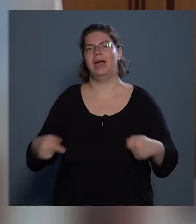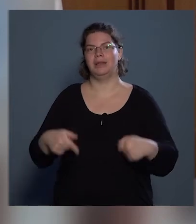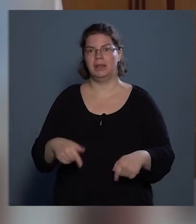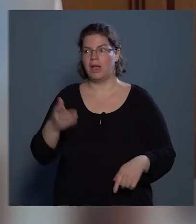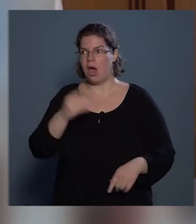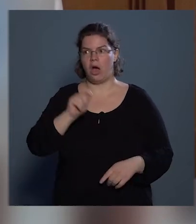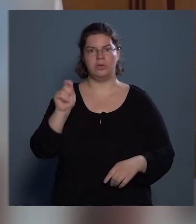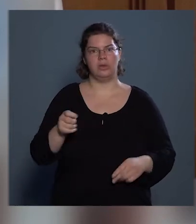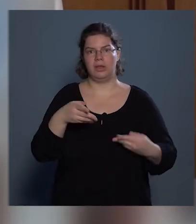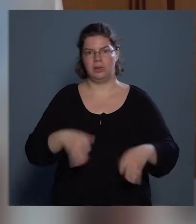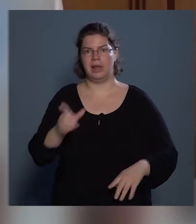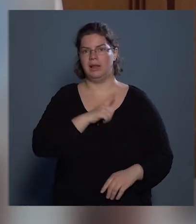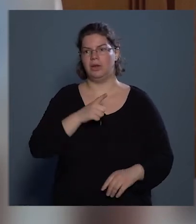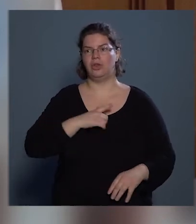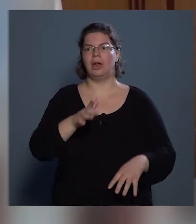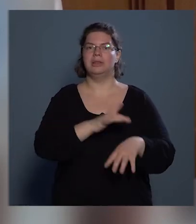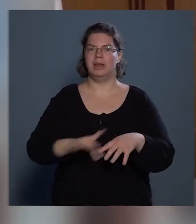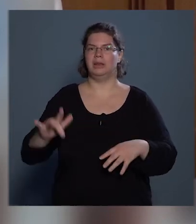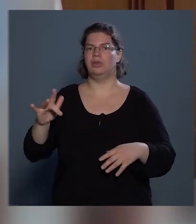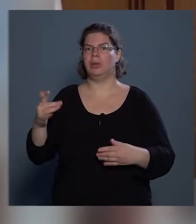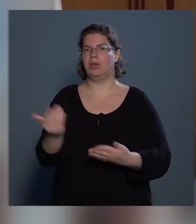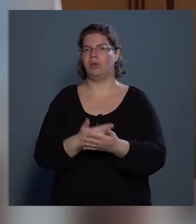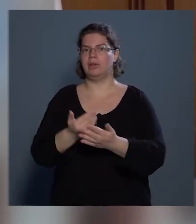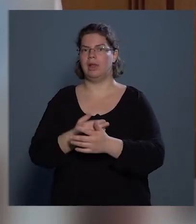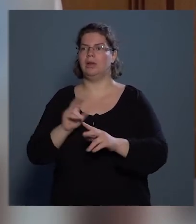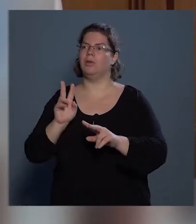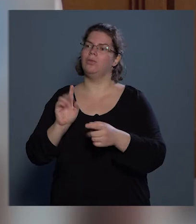döntés születik, akkor csak a térítésmentes használatba vonatkozó megállapodás